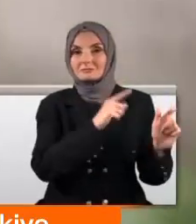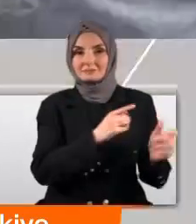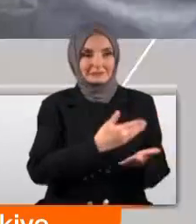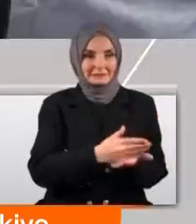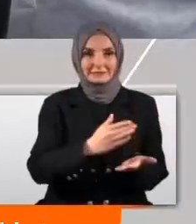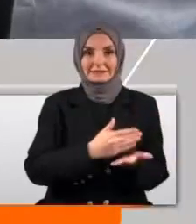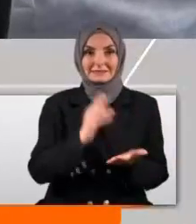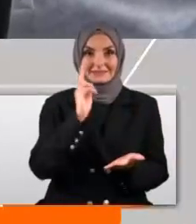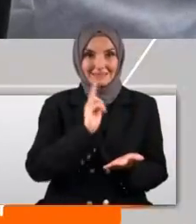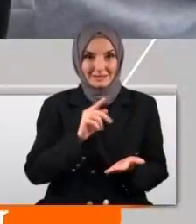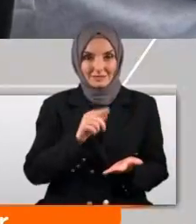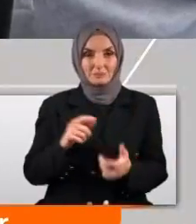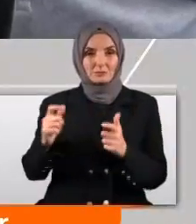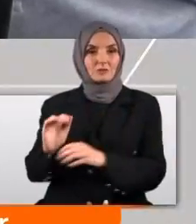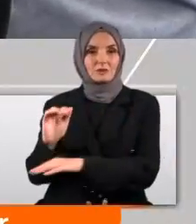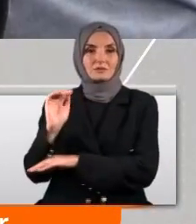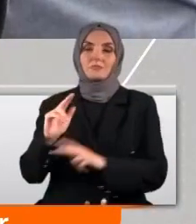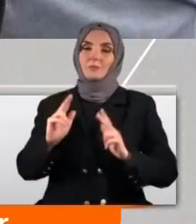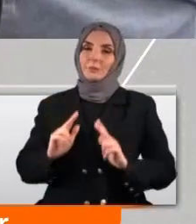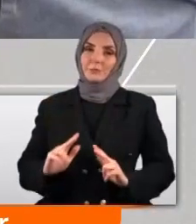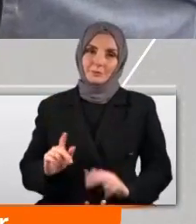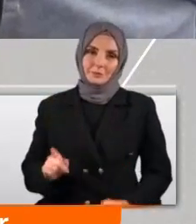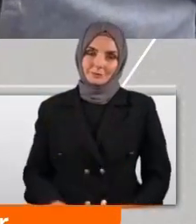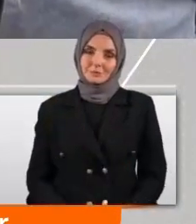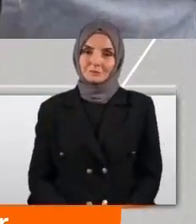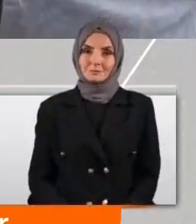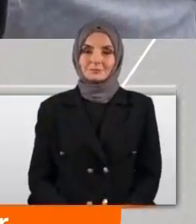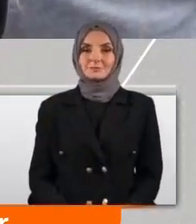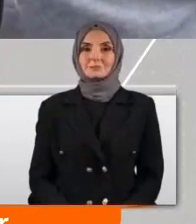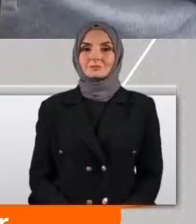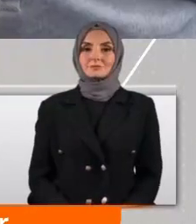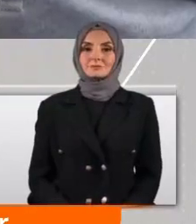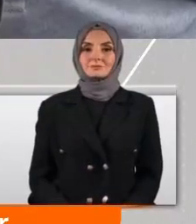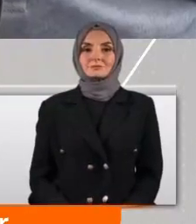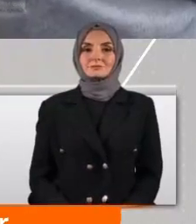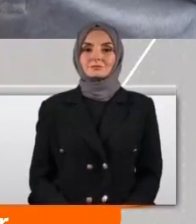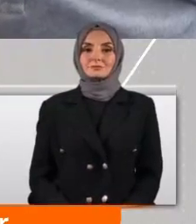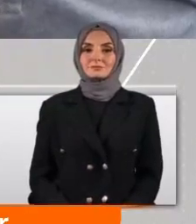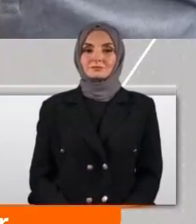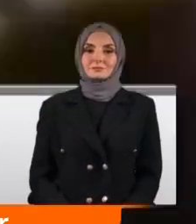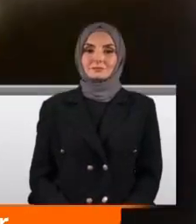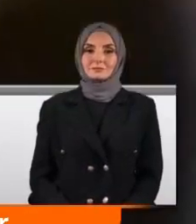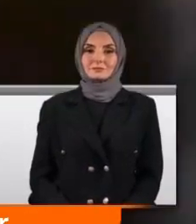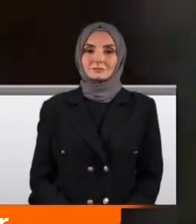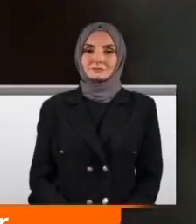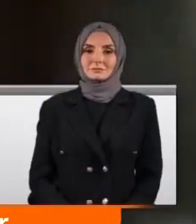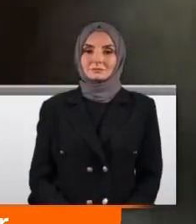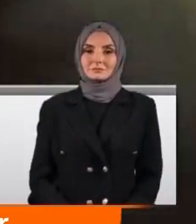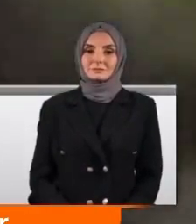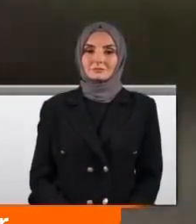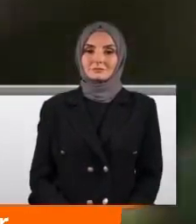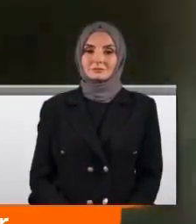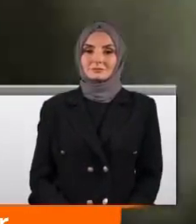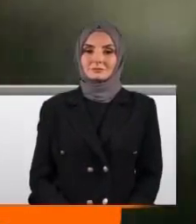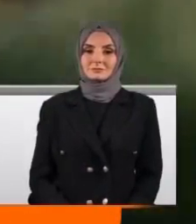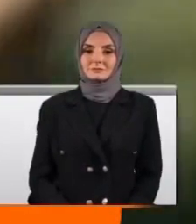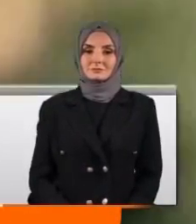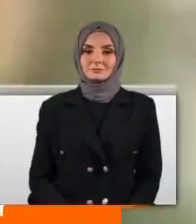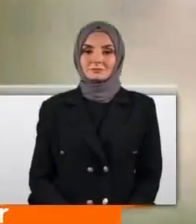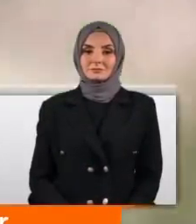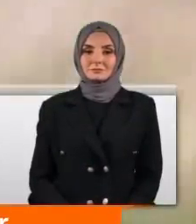aldı. Rahat rahat kullanacağız. Aracımızla gidip geleceğiz. Hayat riskimiz olmayacak en azından. Hadi.